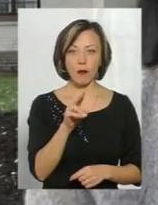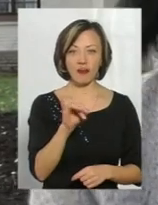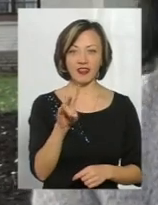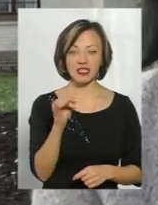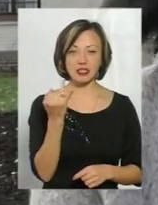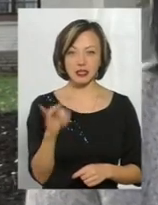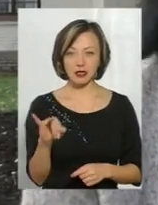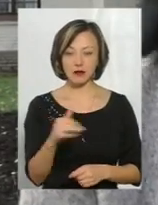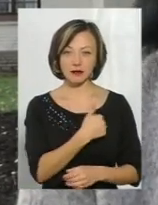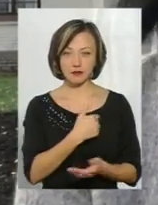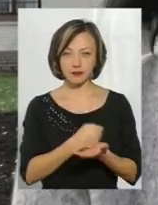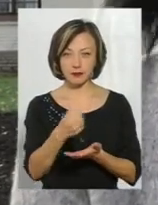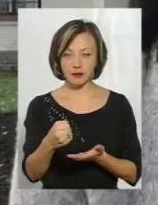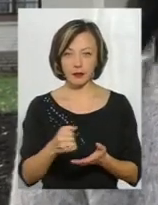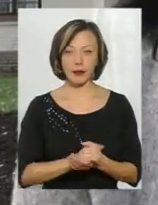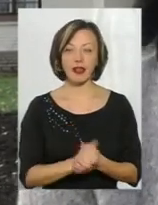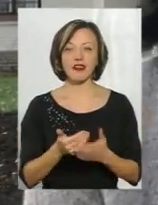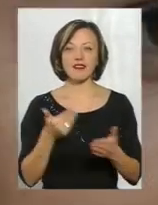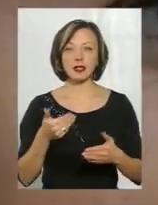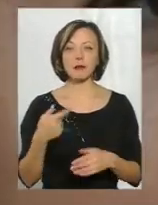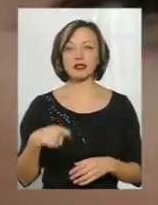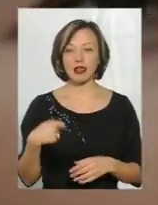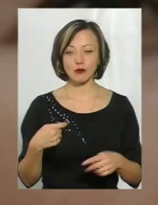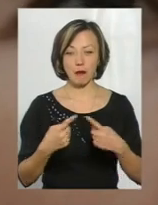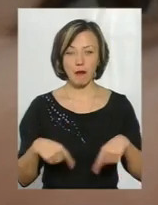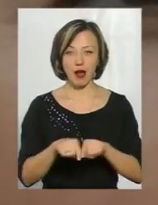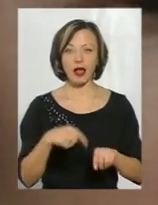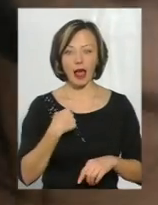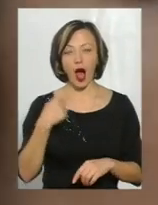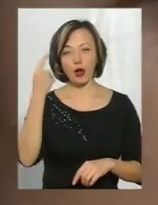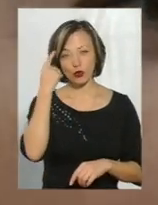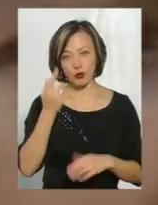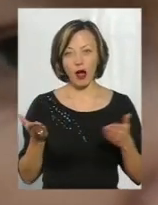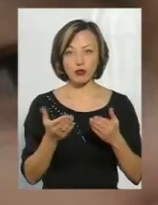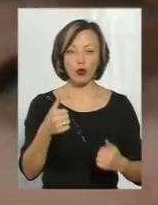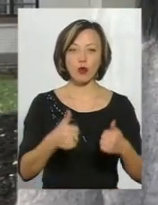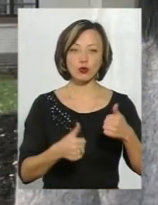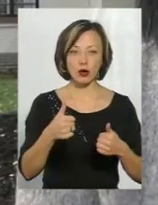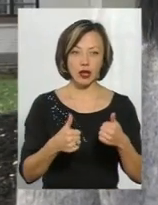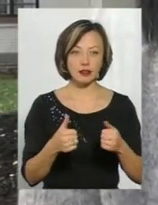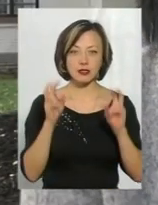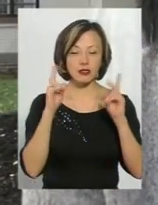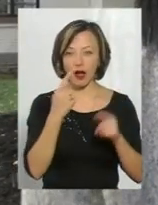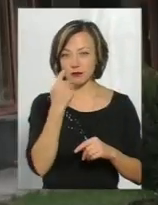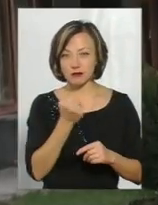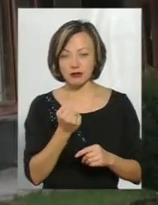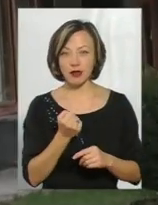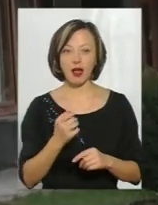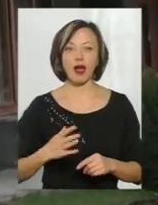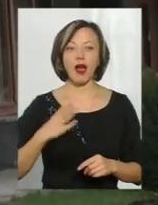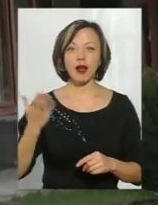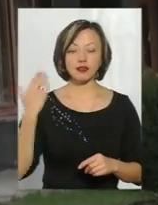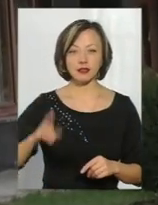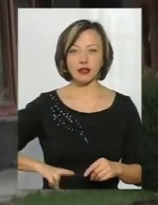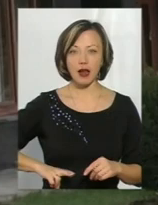який балотується від пропрезидентської партії. Я думаю, що якусь конкуренцію, не знаю, наскільки запеклу, складе